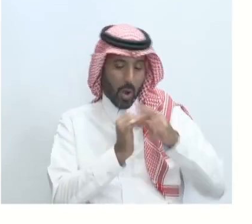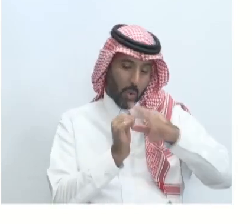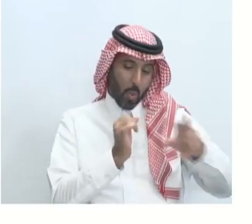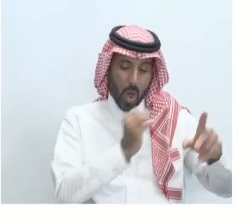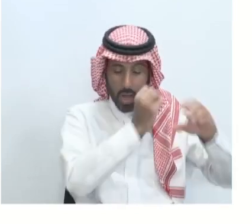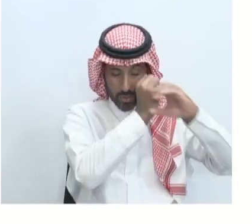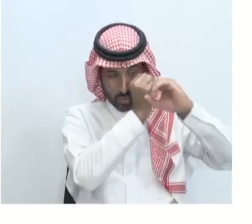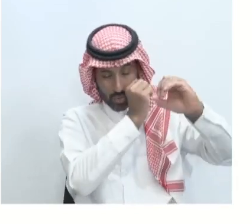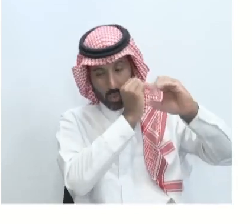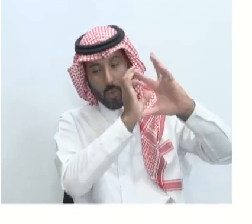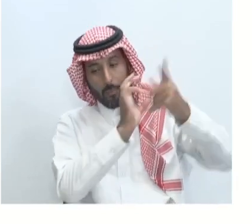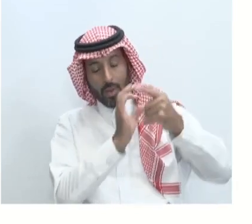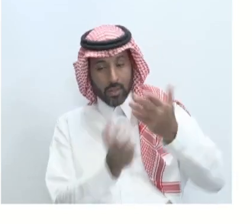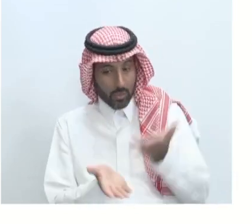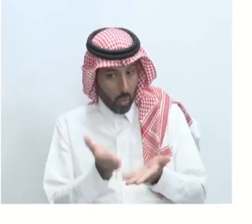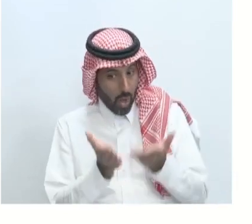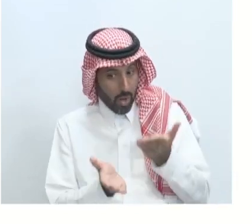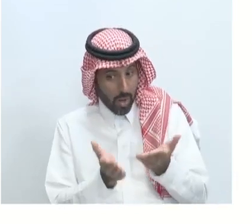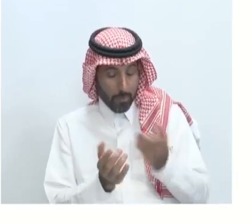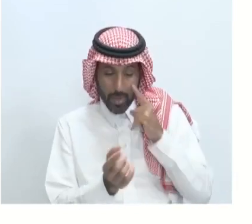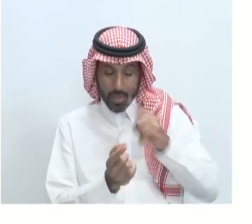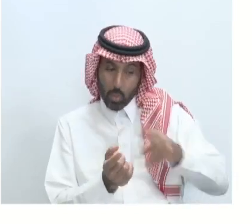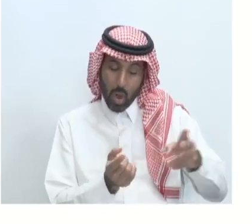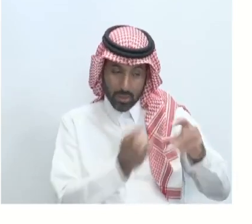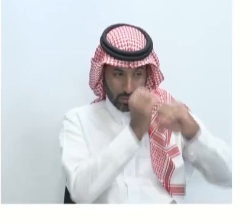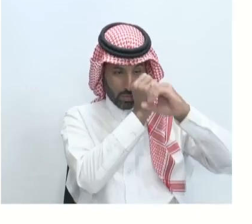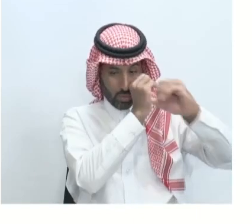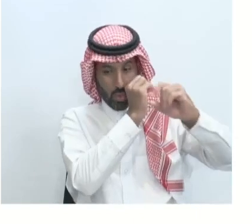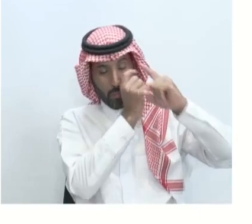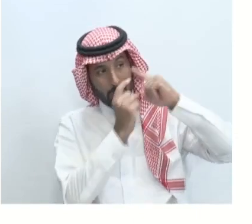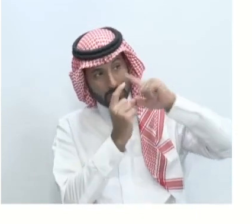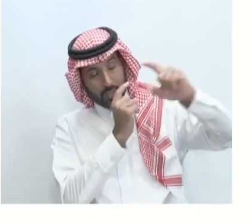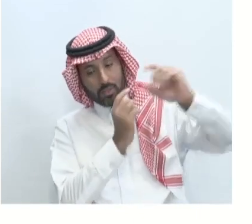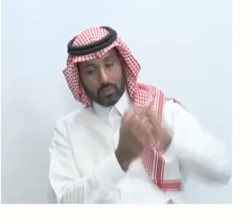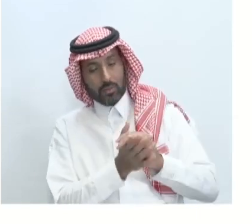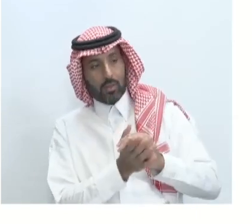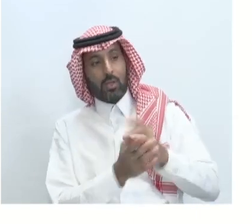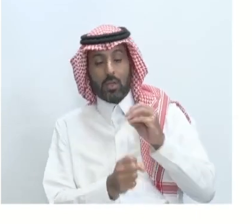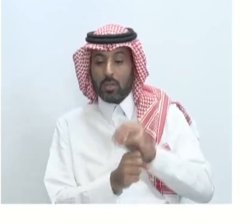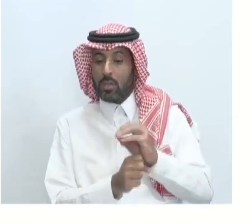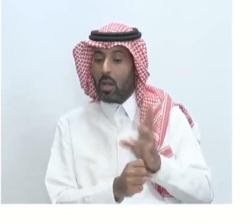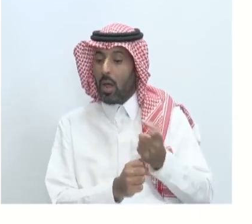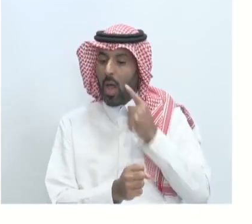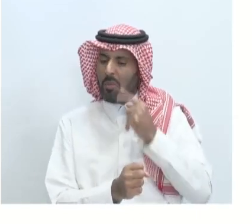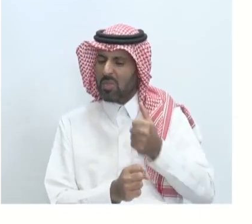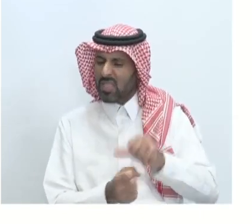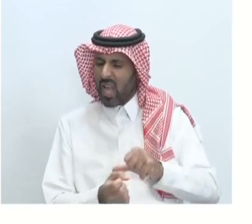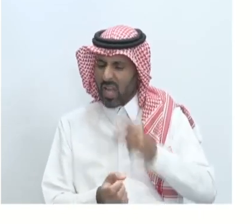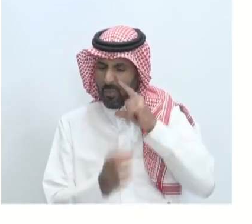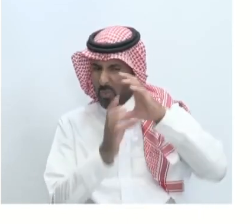التلسكوبات ان يقارن او تقارني بين انواع التلسكوبات البصريه وان يذكر او تذكري عيوب